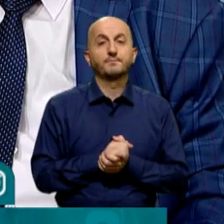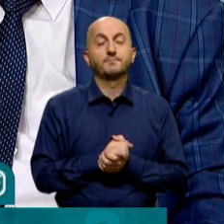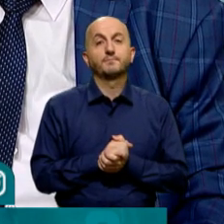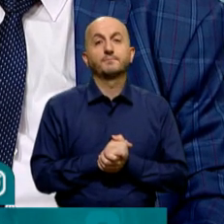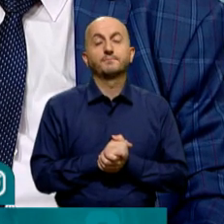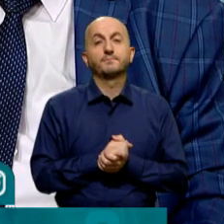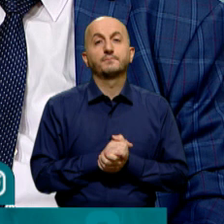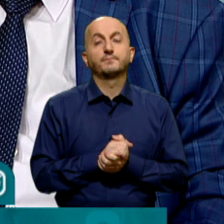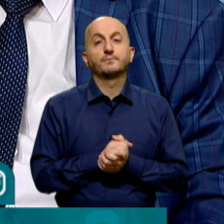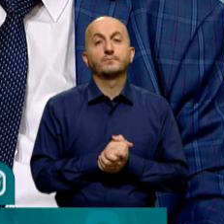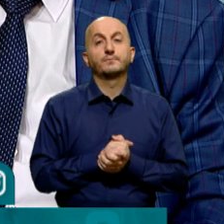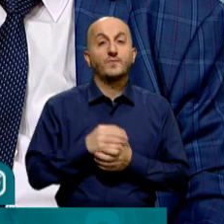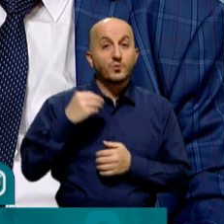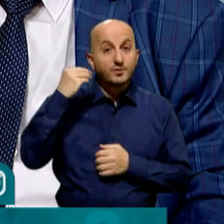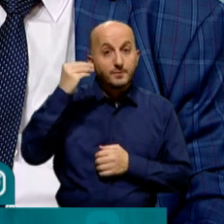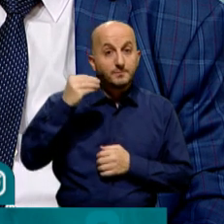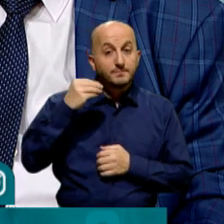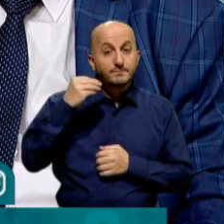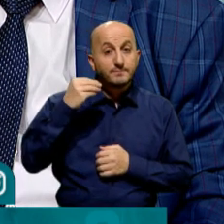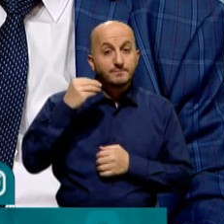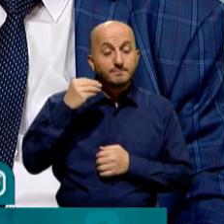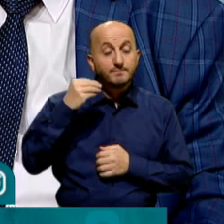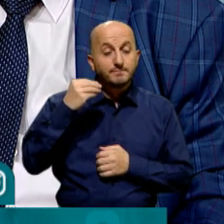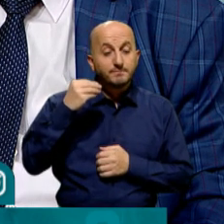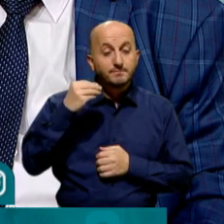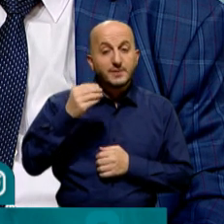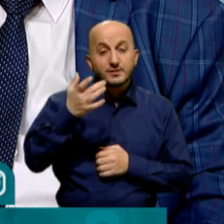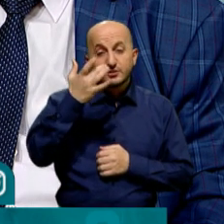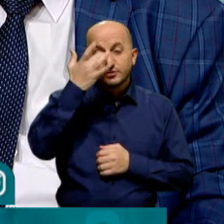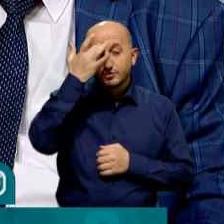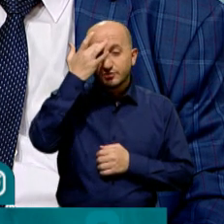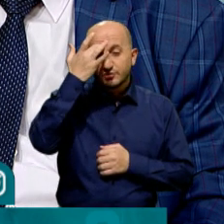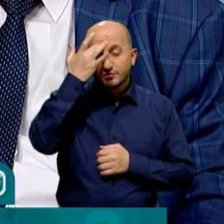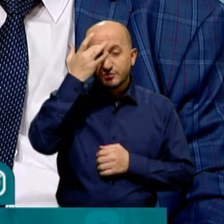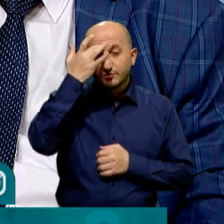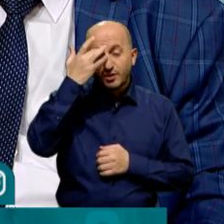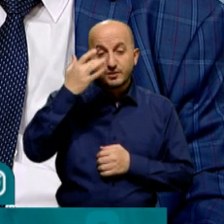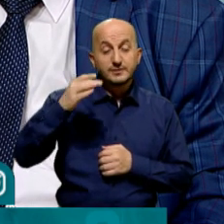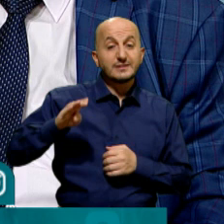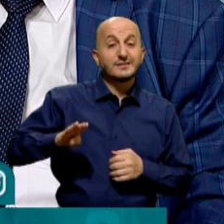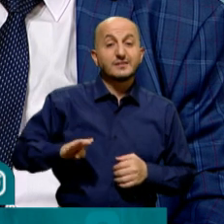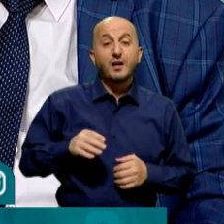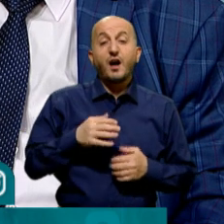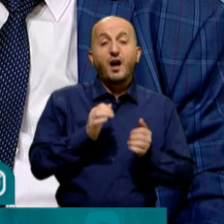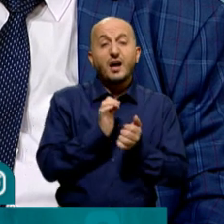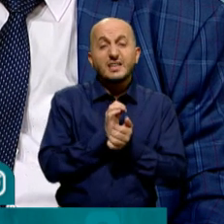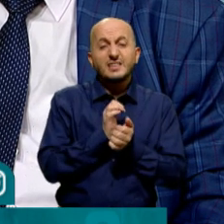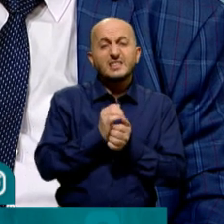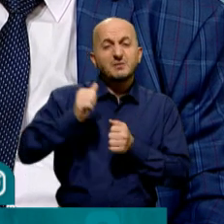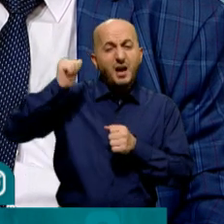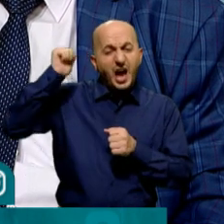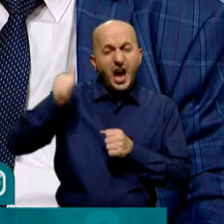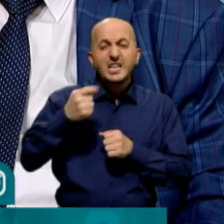Buyurun. Hocam ben şehit ailesiyim. Oğlum 6 sene önce şehit oldu. Her sene bunun